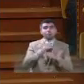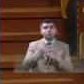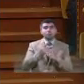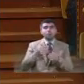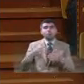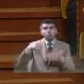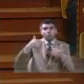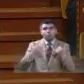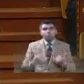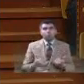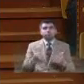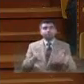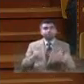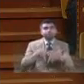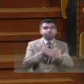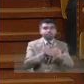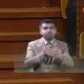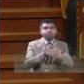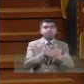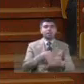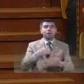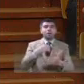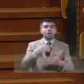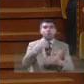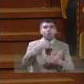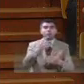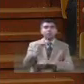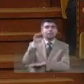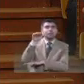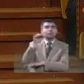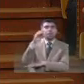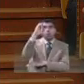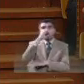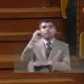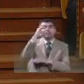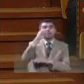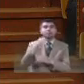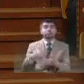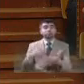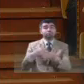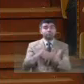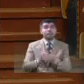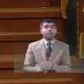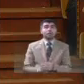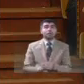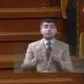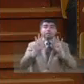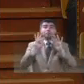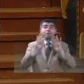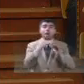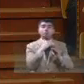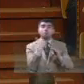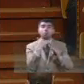اليوم بمنطقة تيشكا، بجبال تيشكا، بمنطقة ورززات، واللي عدد الضحايا ديالها تقريبا 8